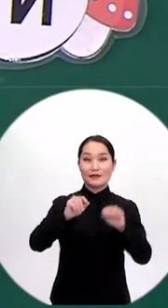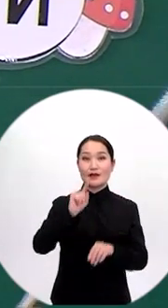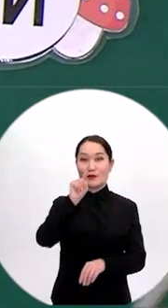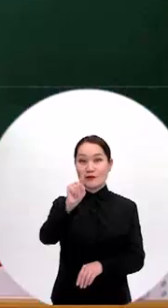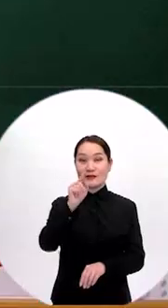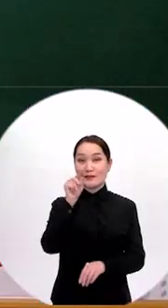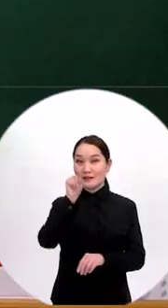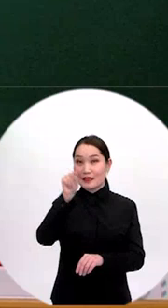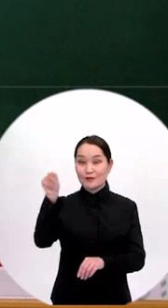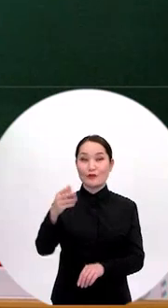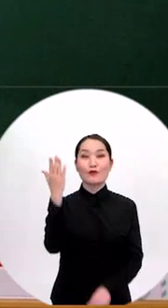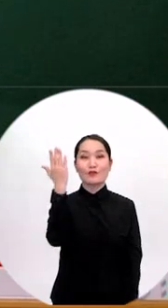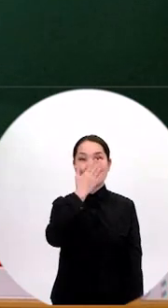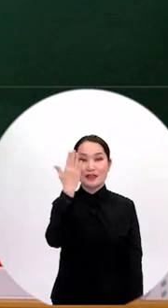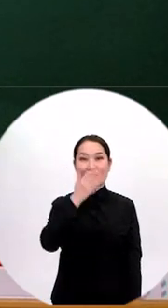уушаарай.